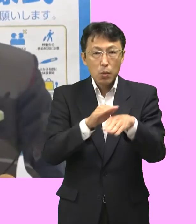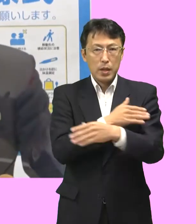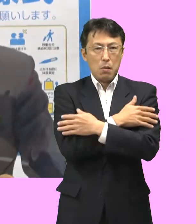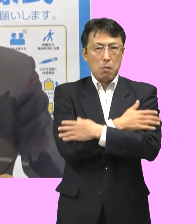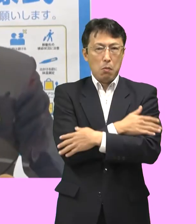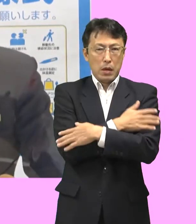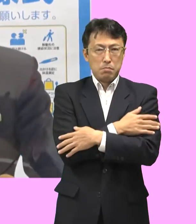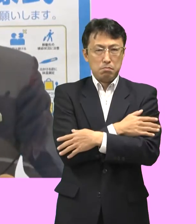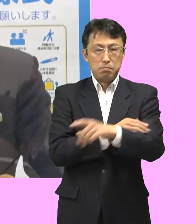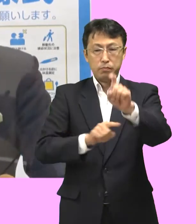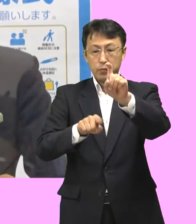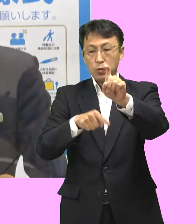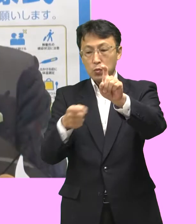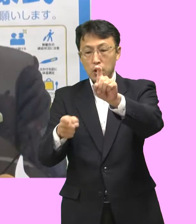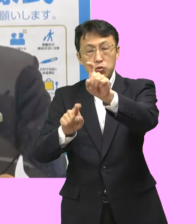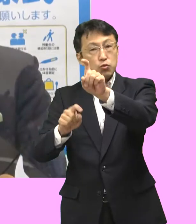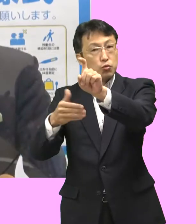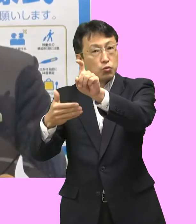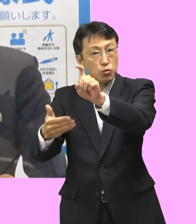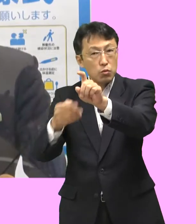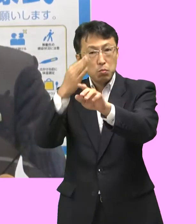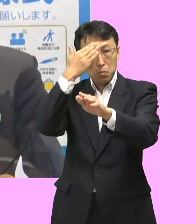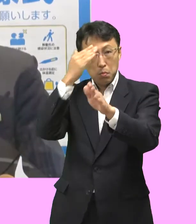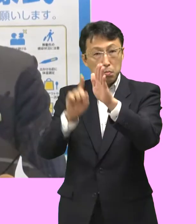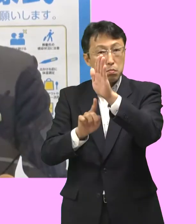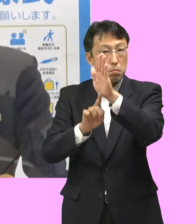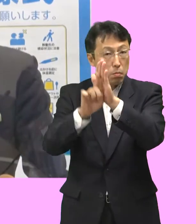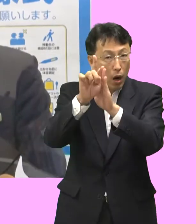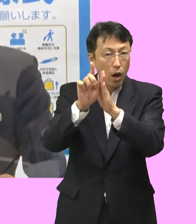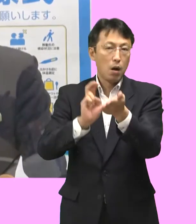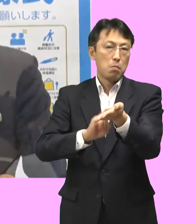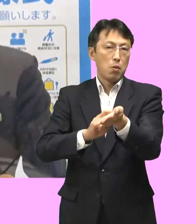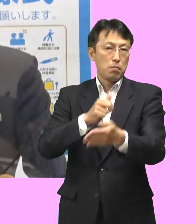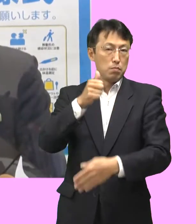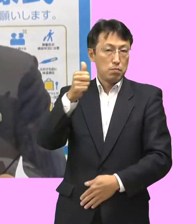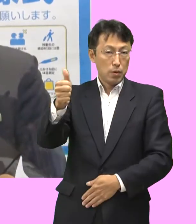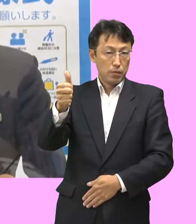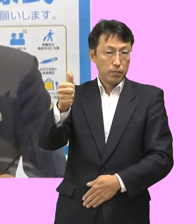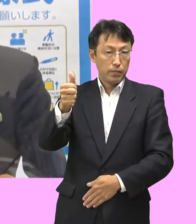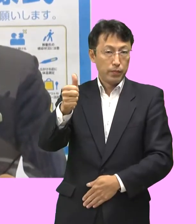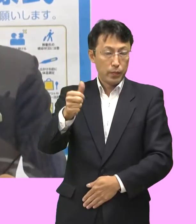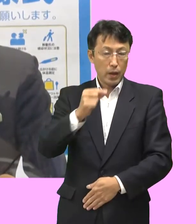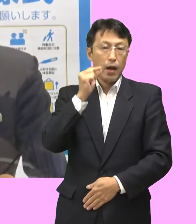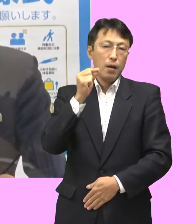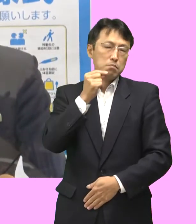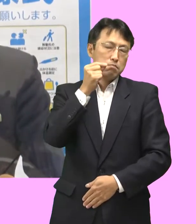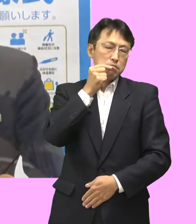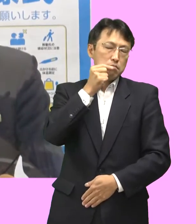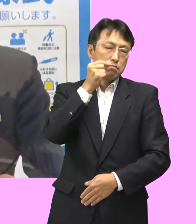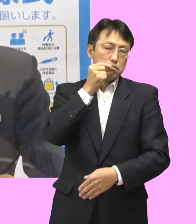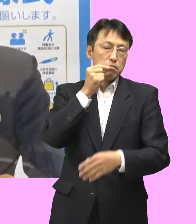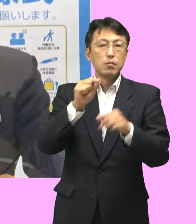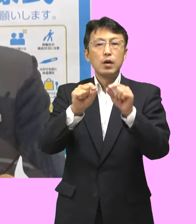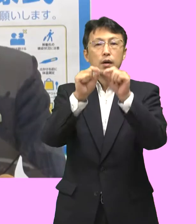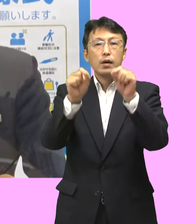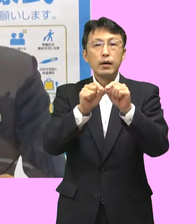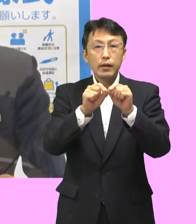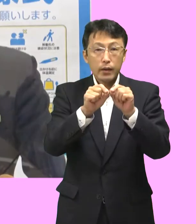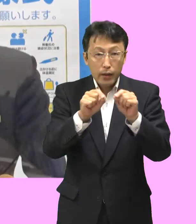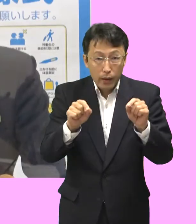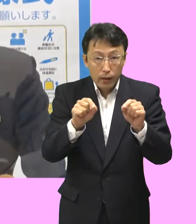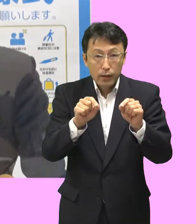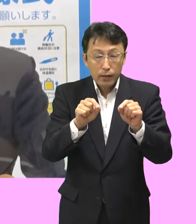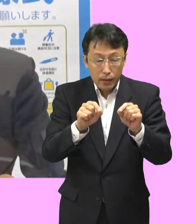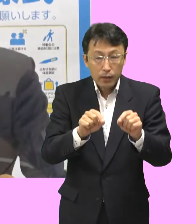日発熱し、医療機関を受診検体の採取、そして、20